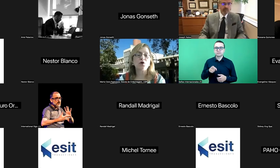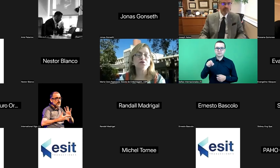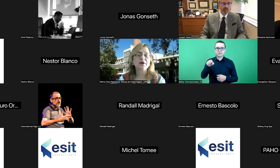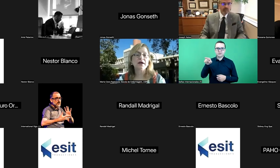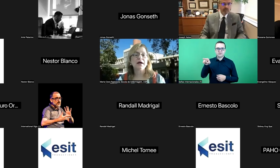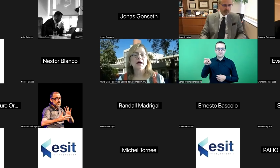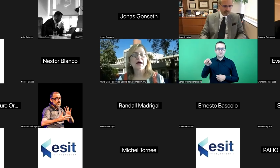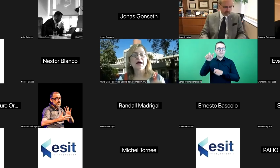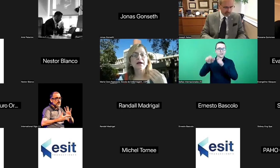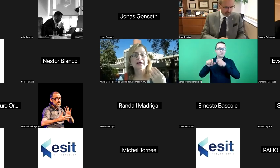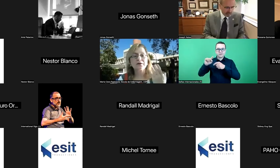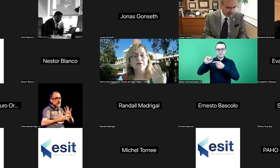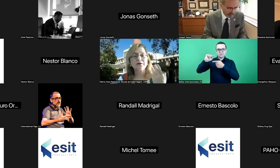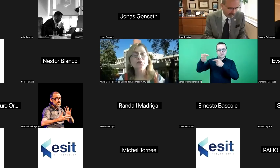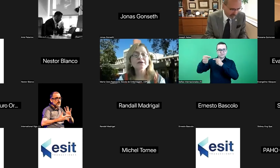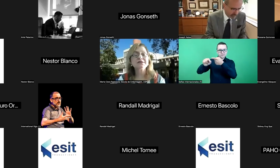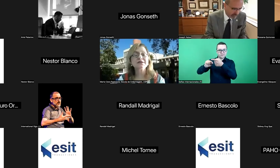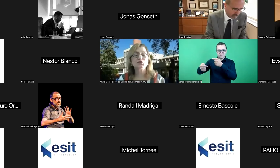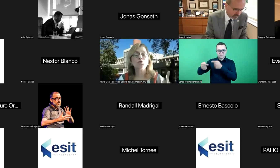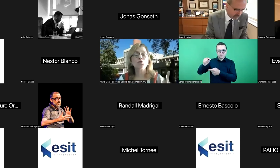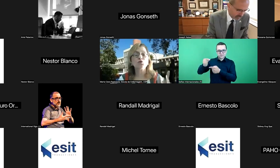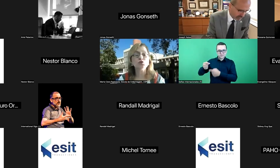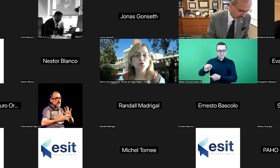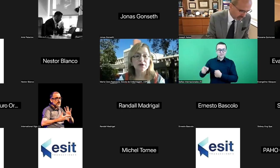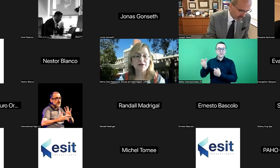Je vois qu'il y a beaucoup de questions